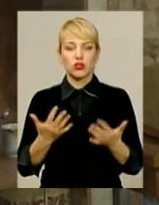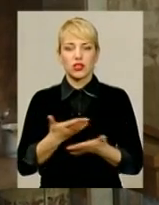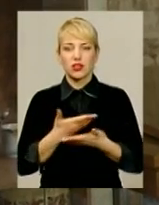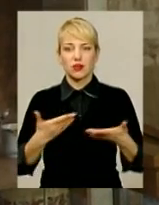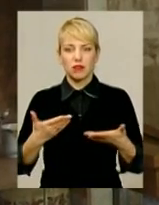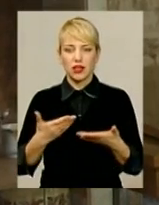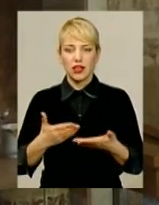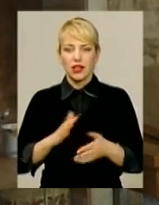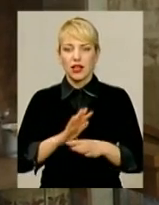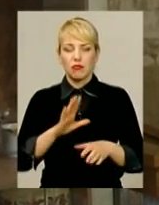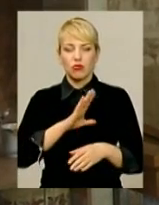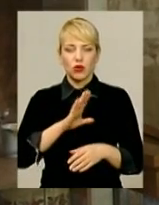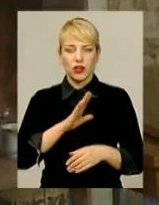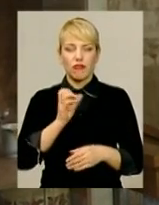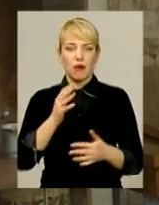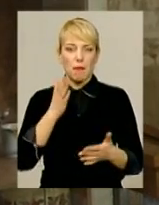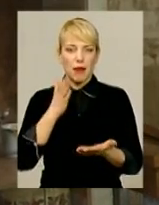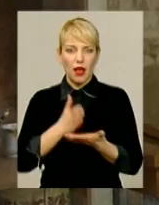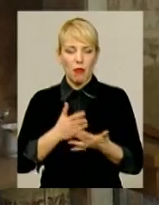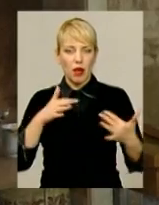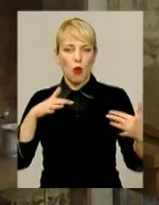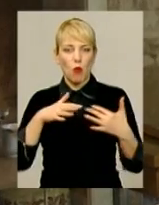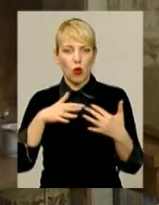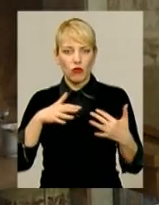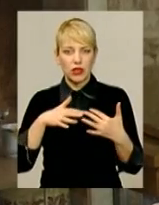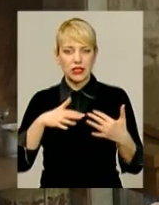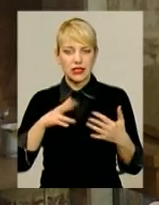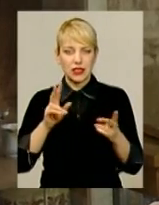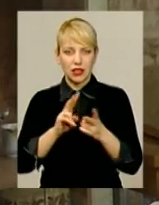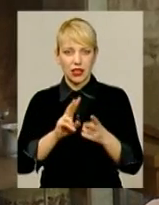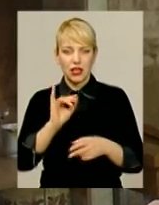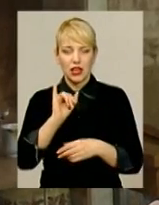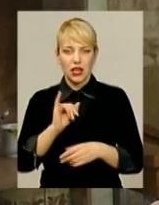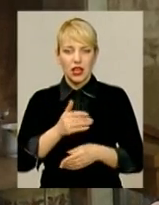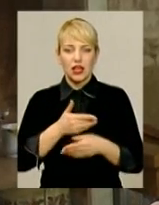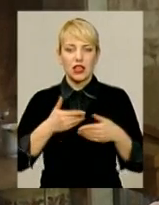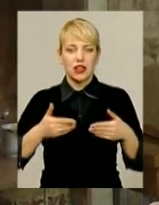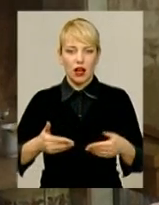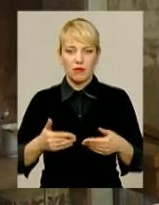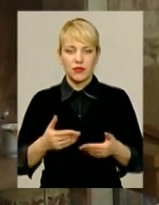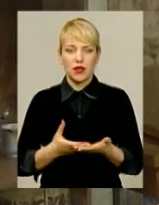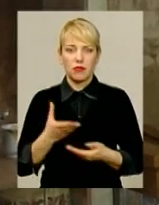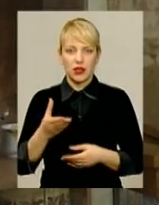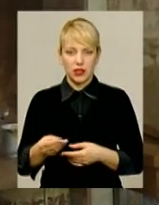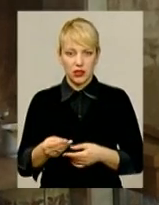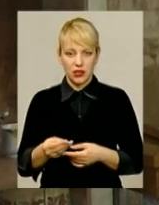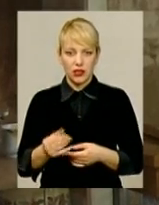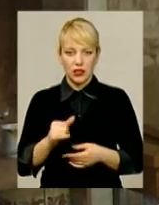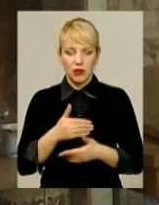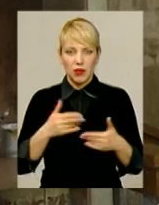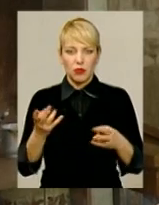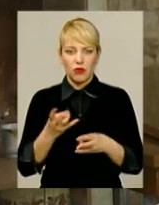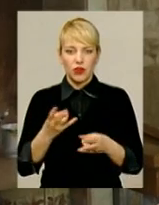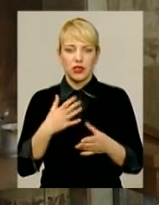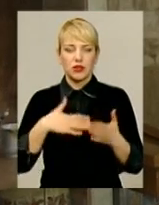ми не були в прямих бойових зіткненнях, що нам якби заплатили і ми повинні